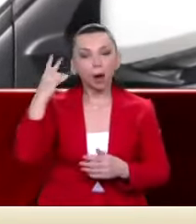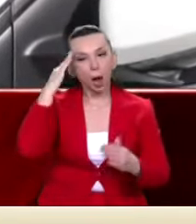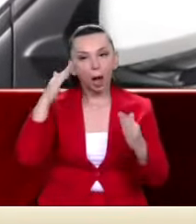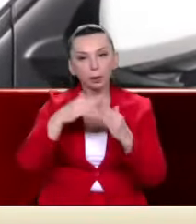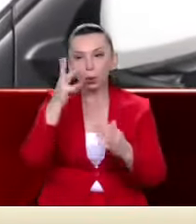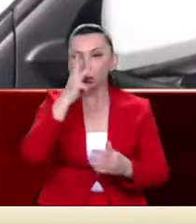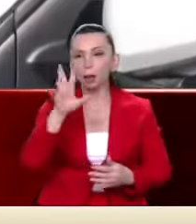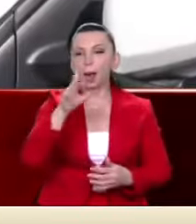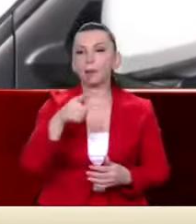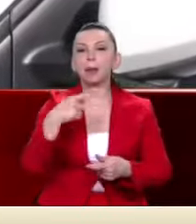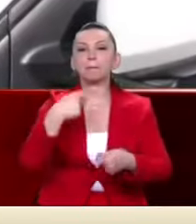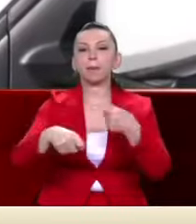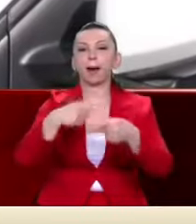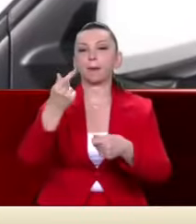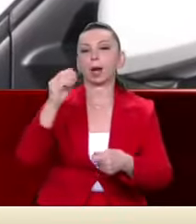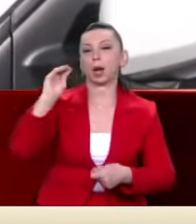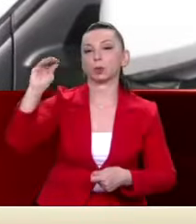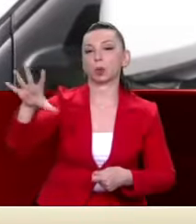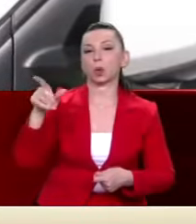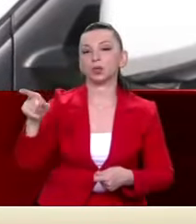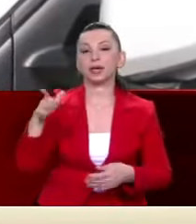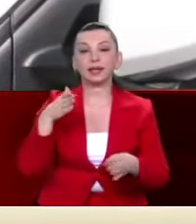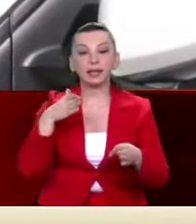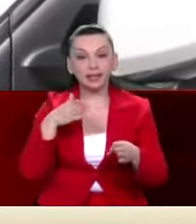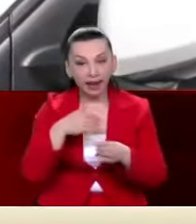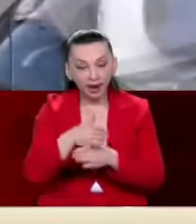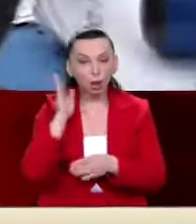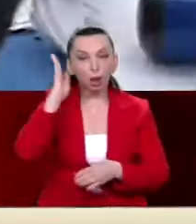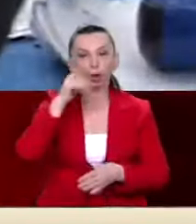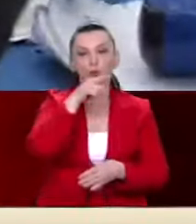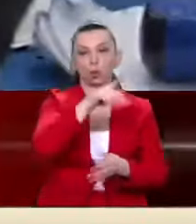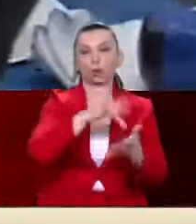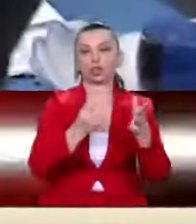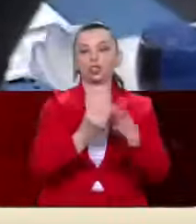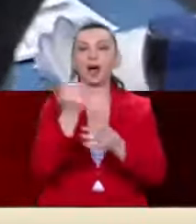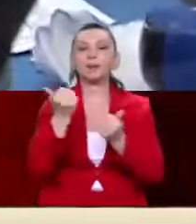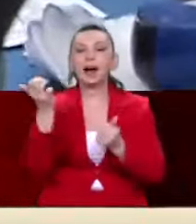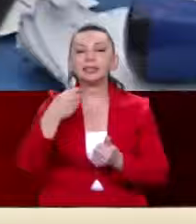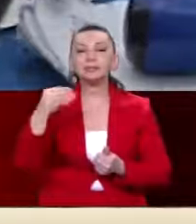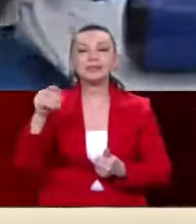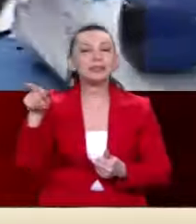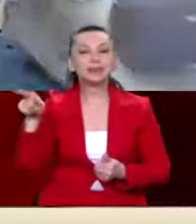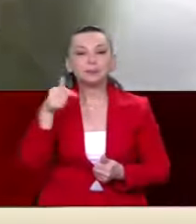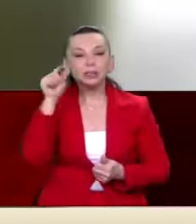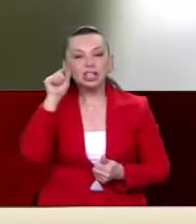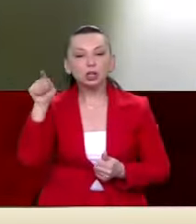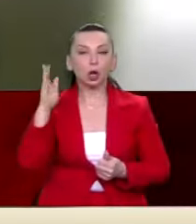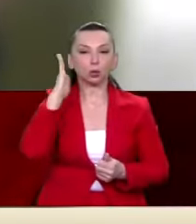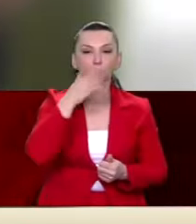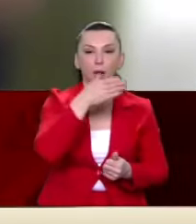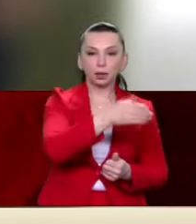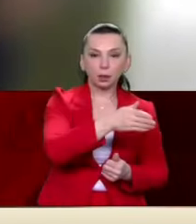350 bin lira da hesabına havale ettirdi. Gerçekse noterde ortaya çıktı. Galerici notere gitti. Karşılaştığı kişi aracın